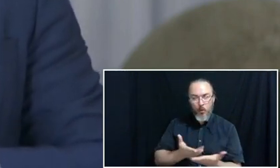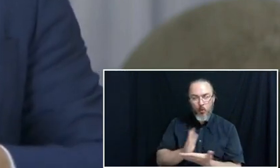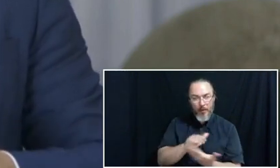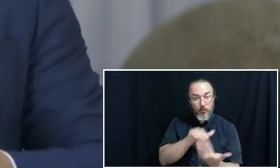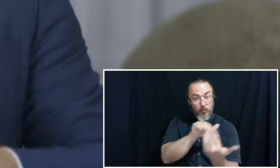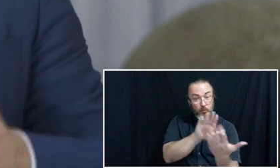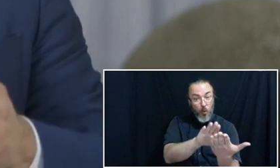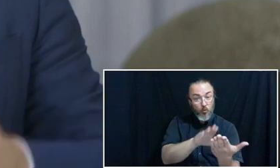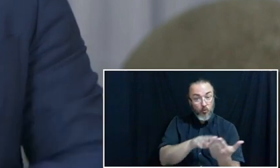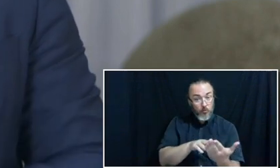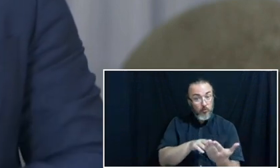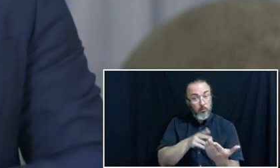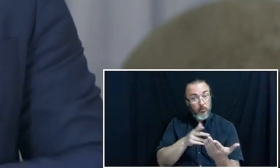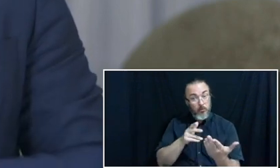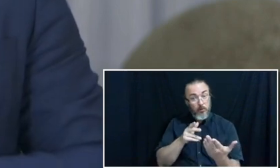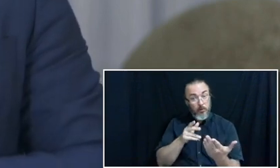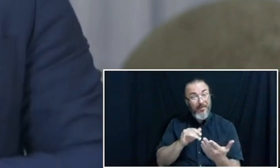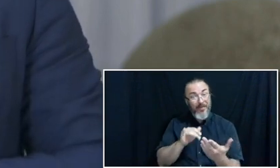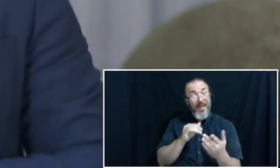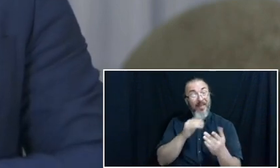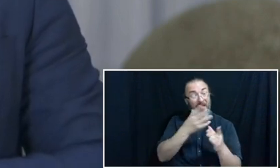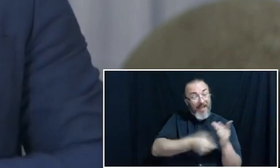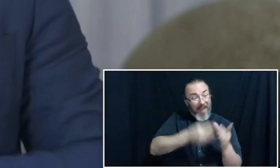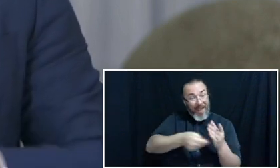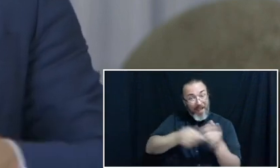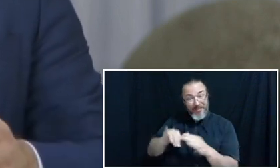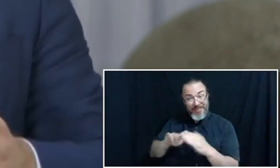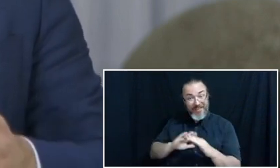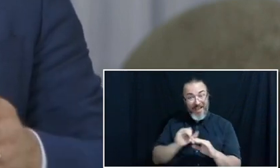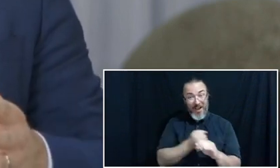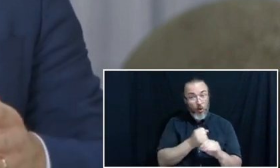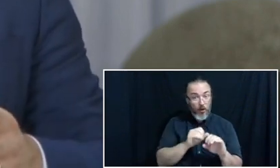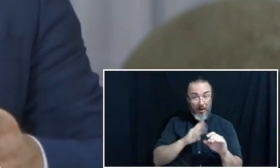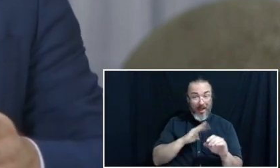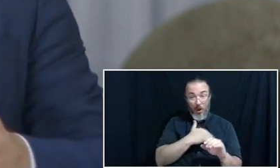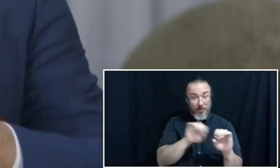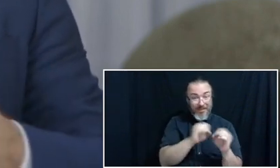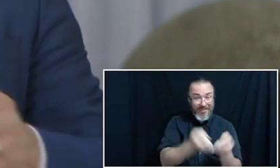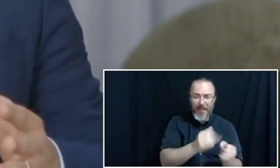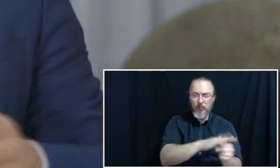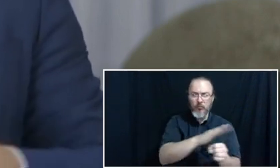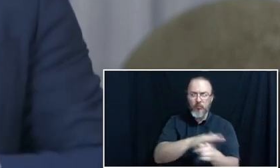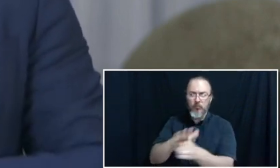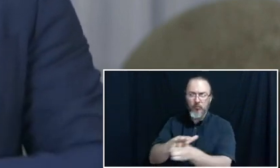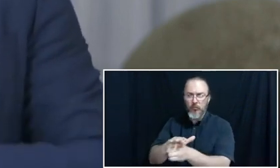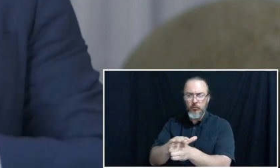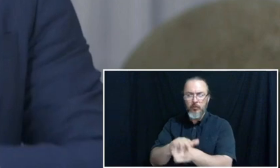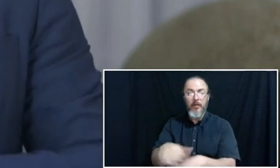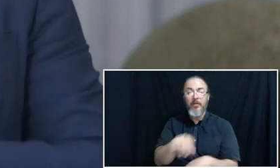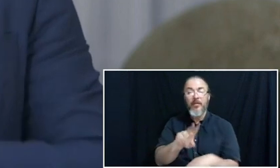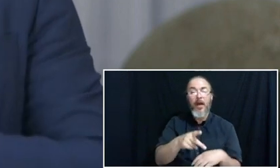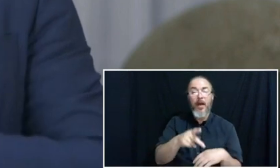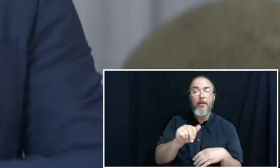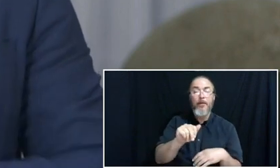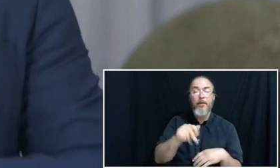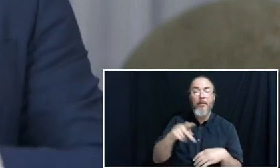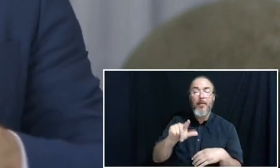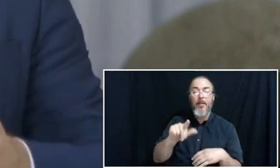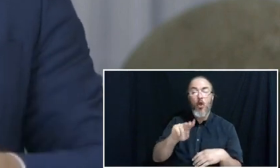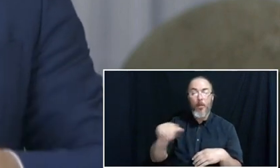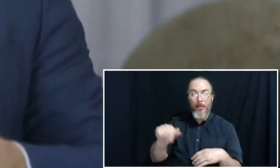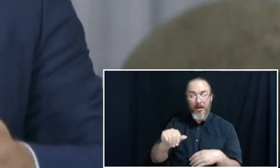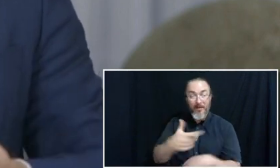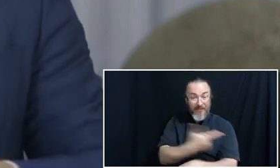La vaccination contre le papillomavirus dans chaque école, les comités locaux pour l'éducation des autochtones, la directive pour éliminer